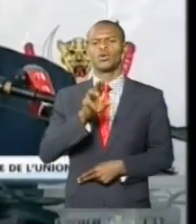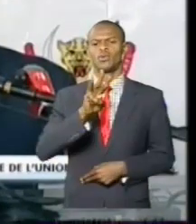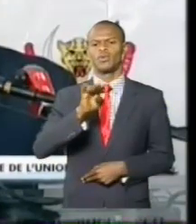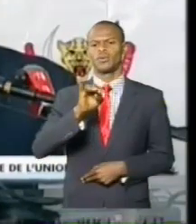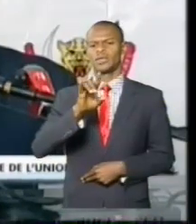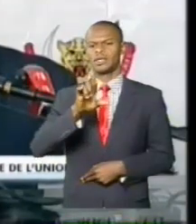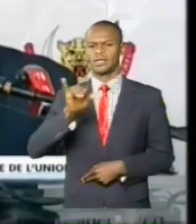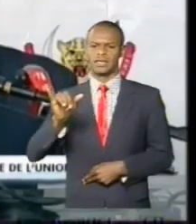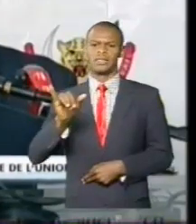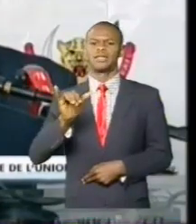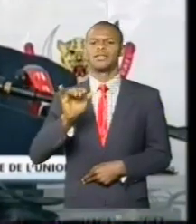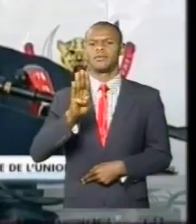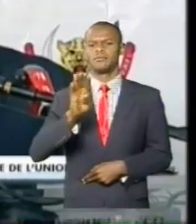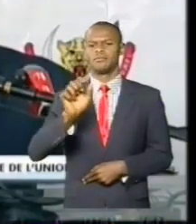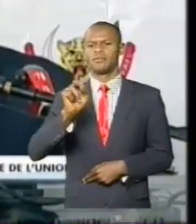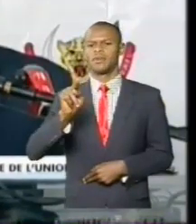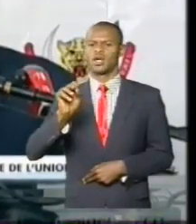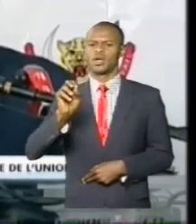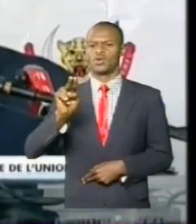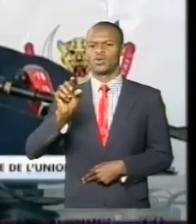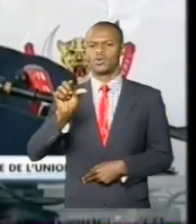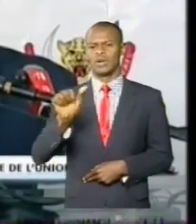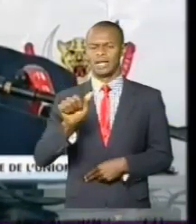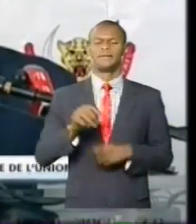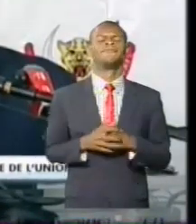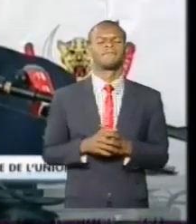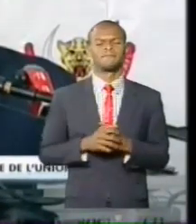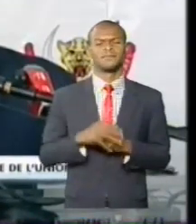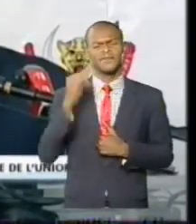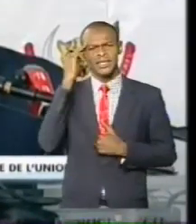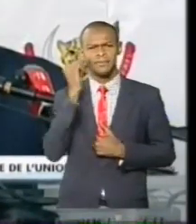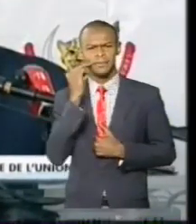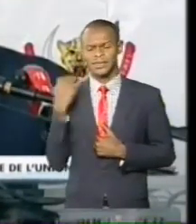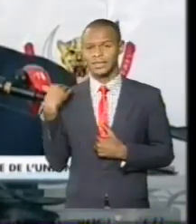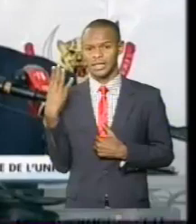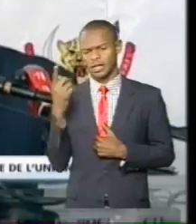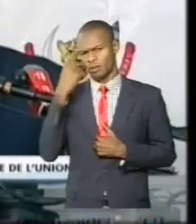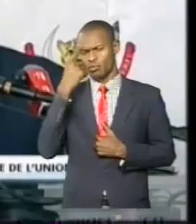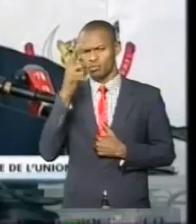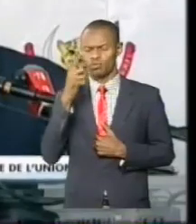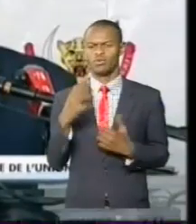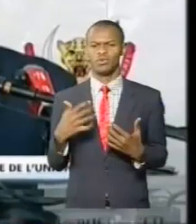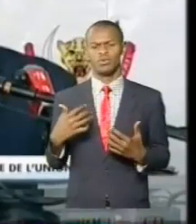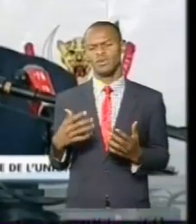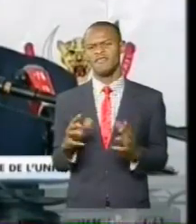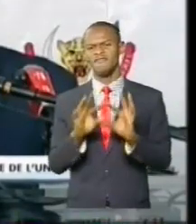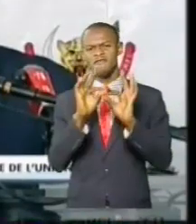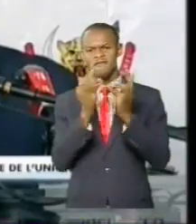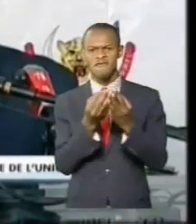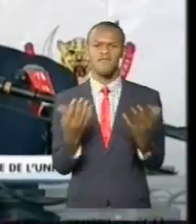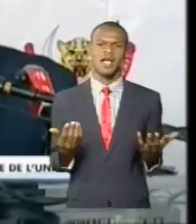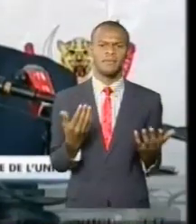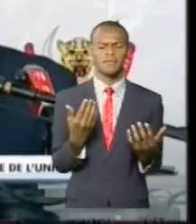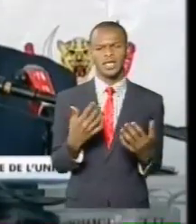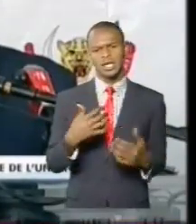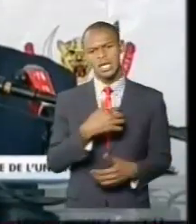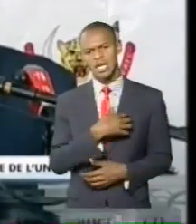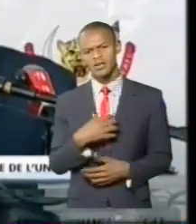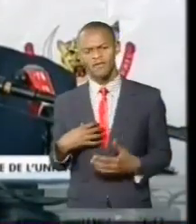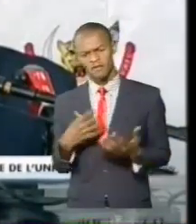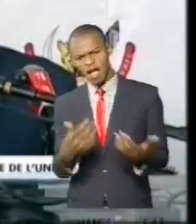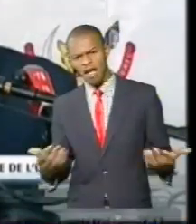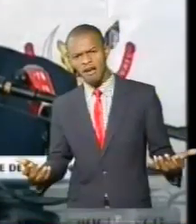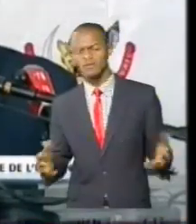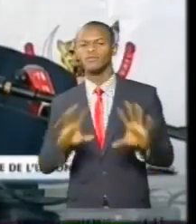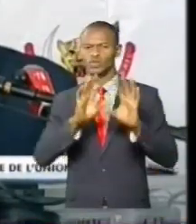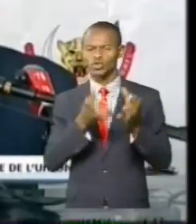Wilima. Ministre d'État, ministre du Genre, Famille et Enfants, Madame